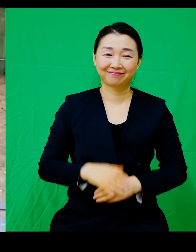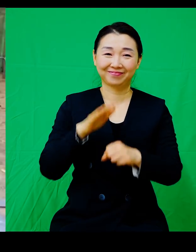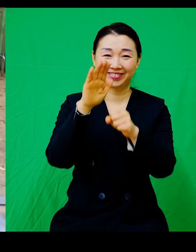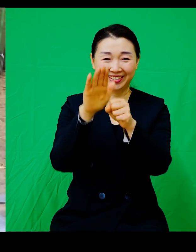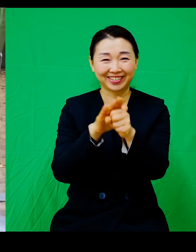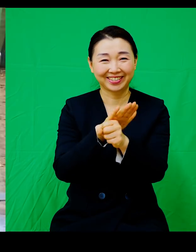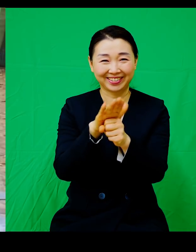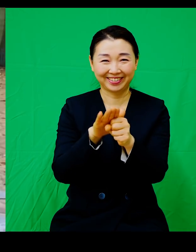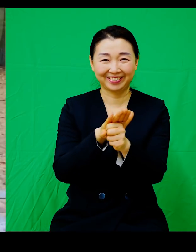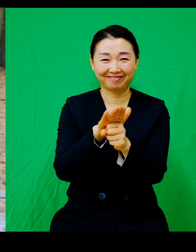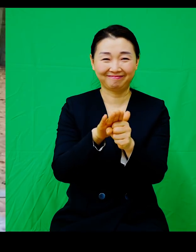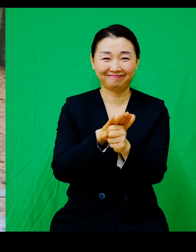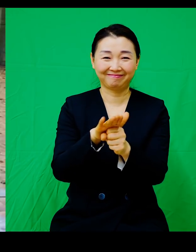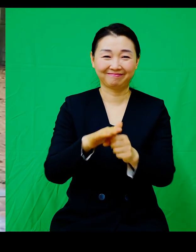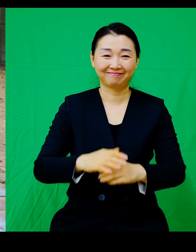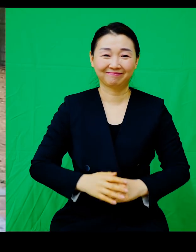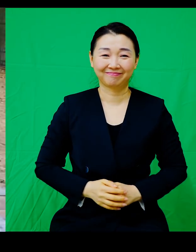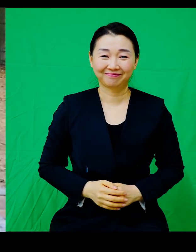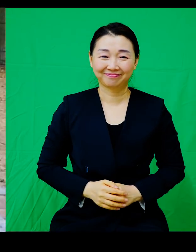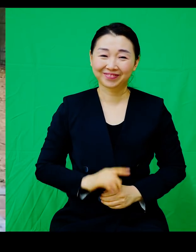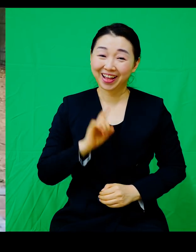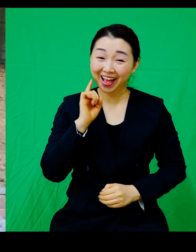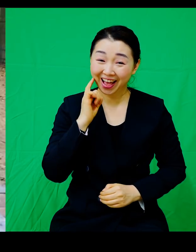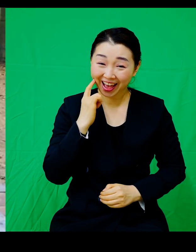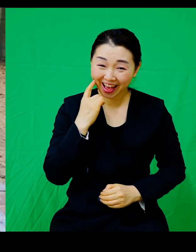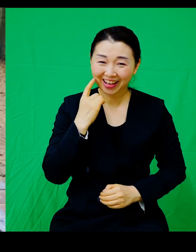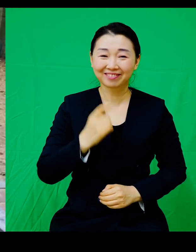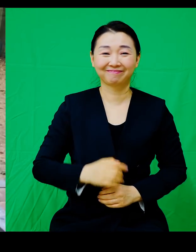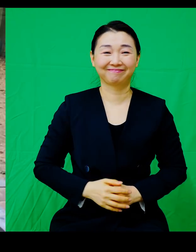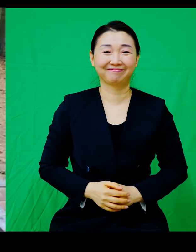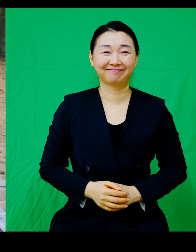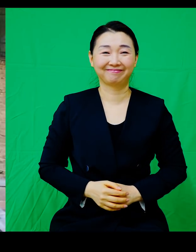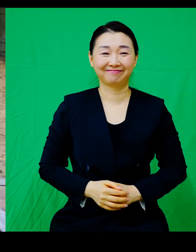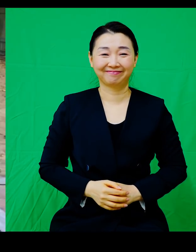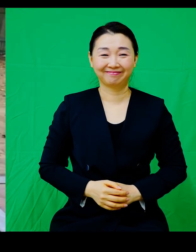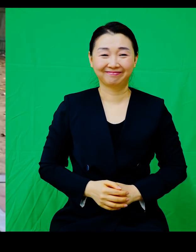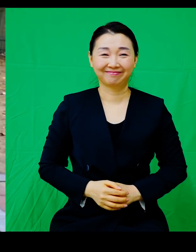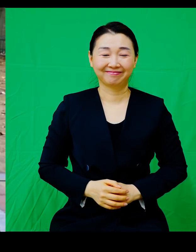화이팅! 화이팅. 사랑해요.